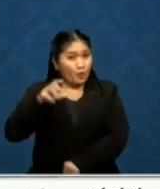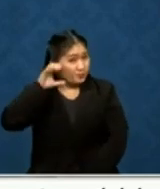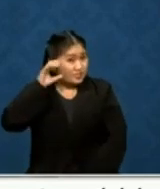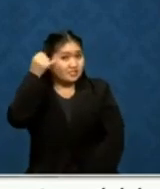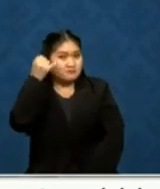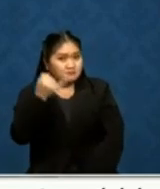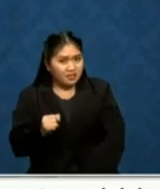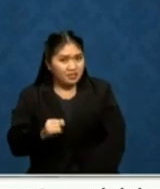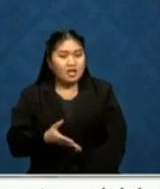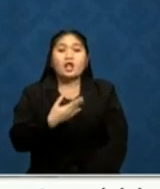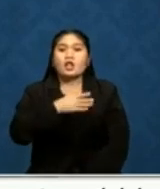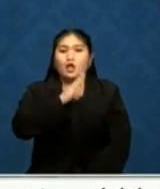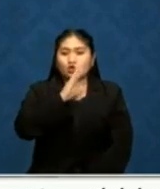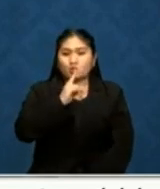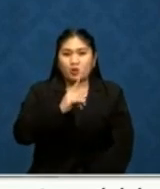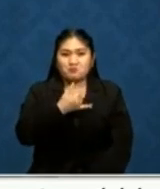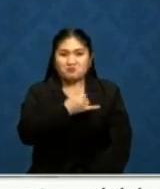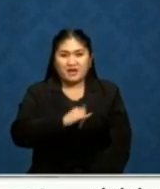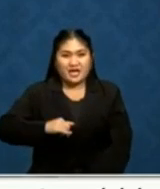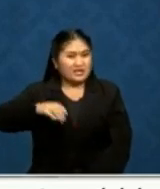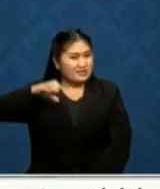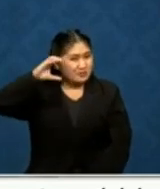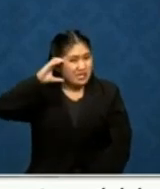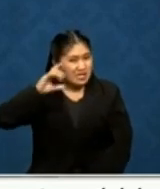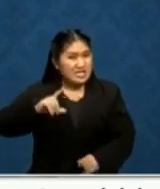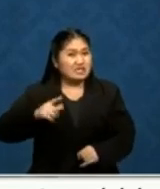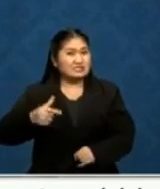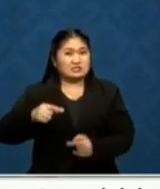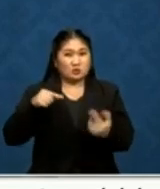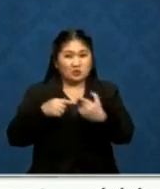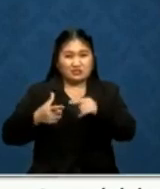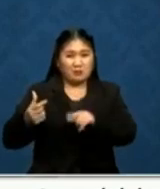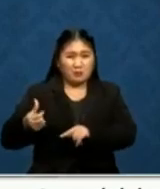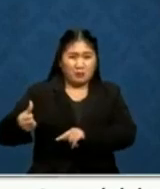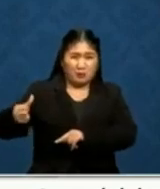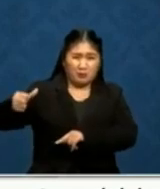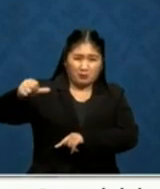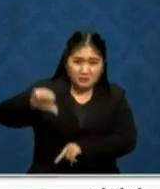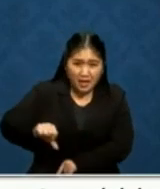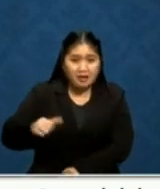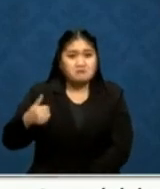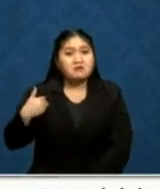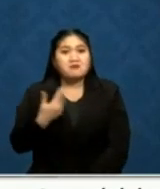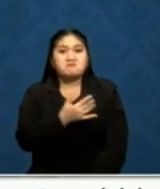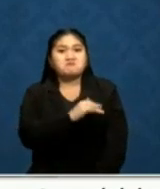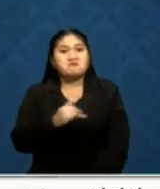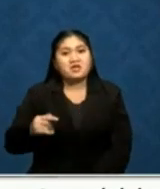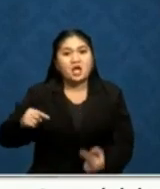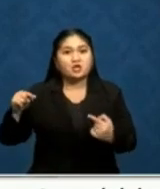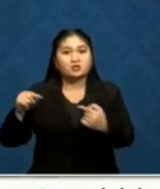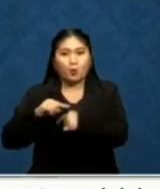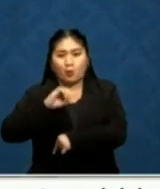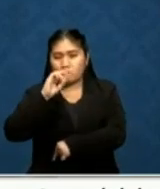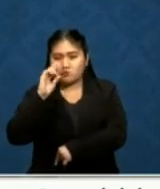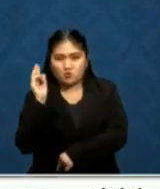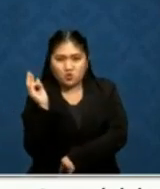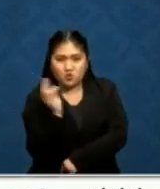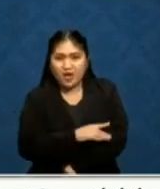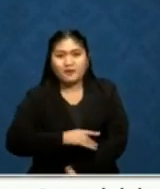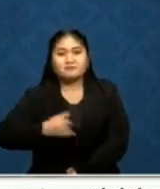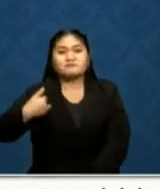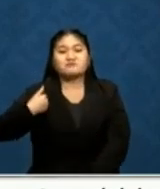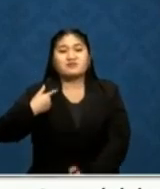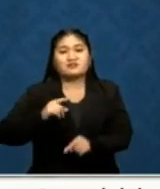หล่านี้อาจทำให้สถานการณ์เนี่ยแย่ลงกว่าเดิมก็ได้หรือแย่ไปที่สุดนะคะอาจจะนำไปสู่ความรุนแรงทางเพศ